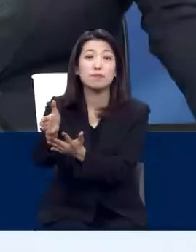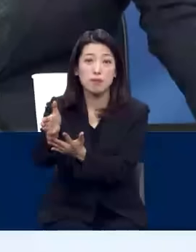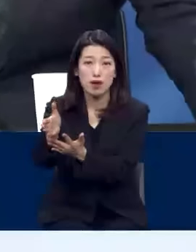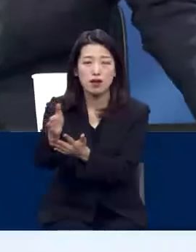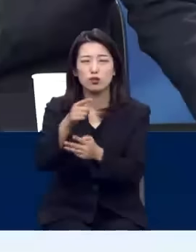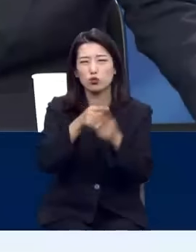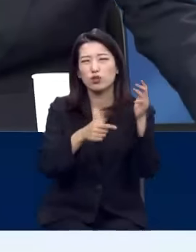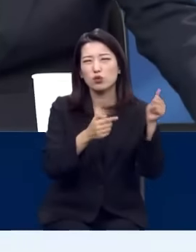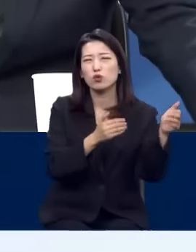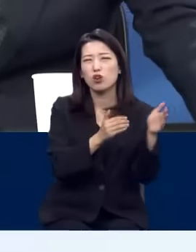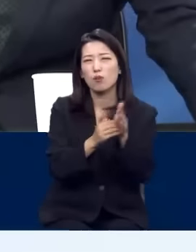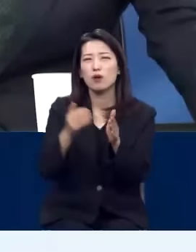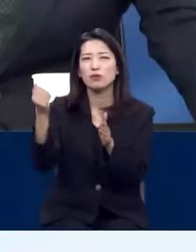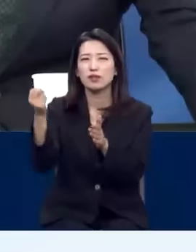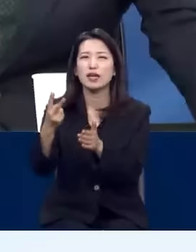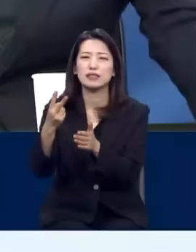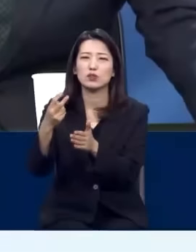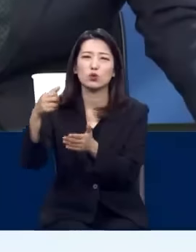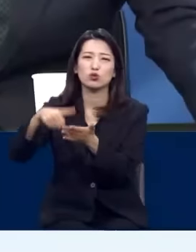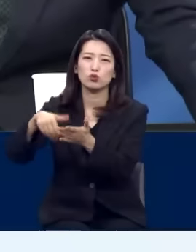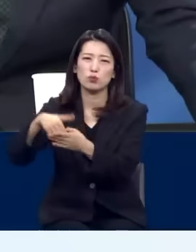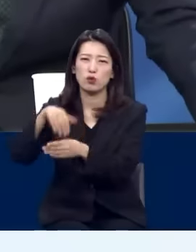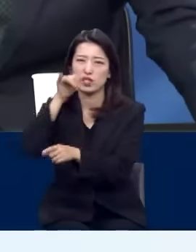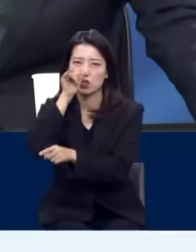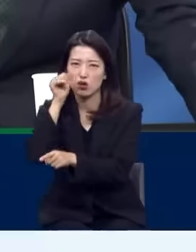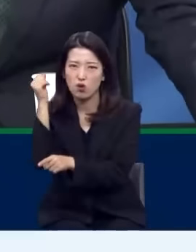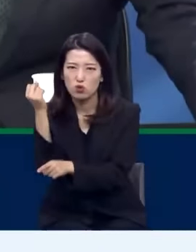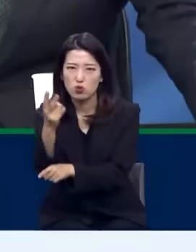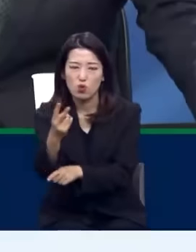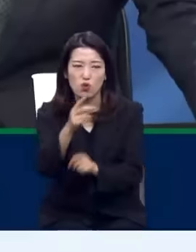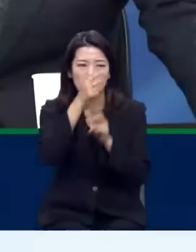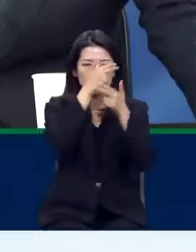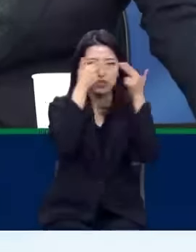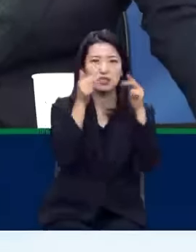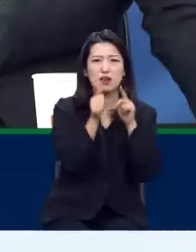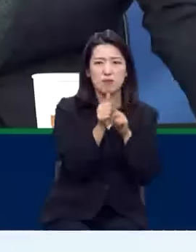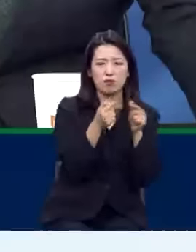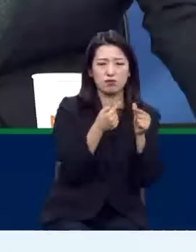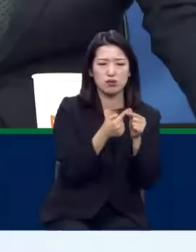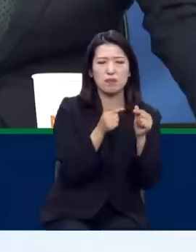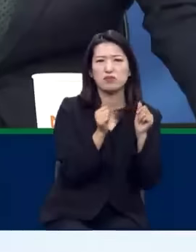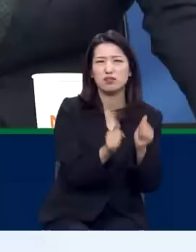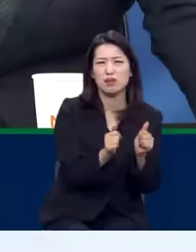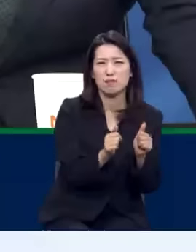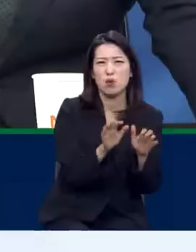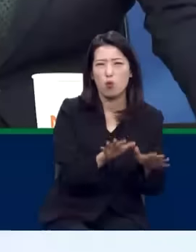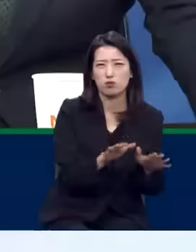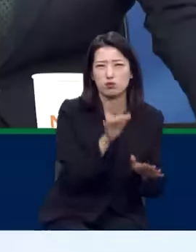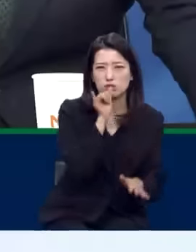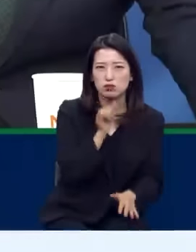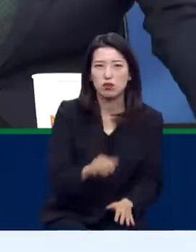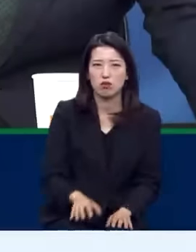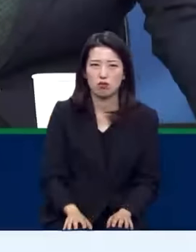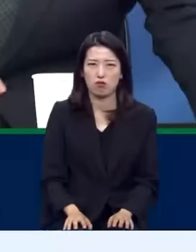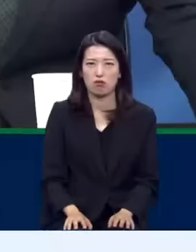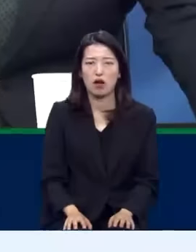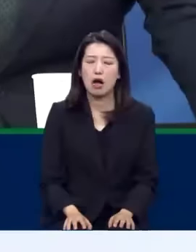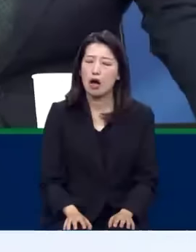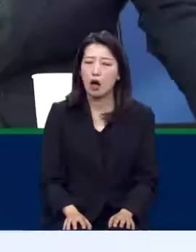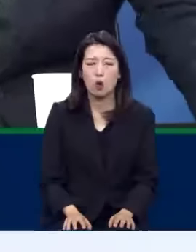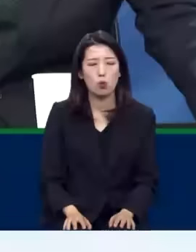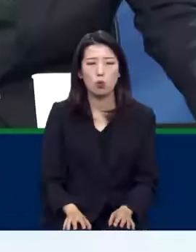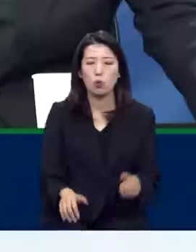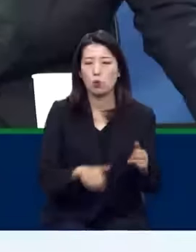이제 오늘 이재명 대표의 일심 선거도 있잖아요 또네 이런 것들이 같이 다 맞물려 있는 것들이고 정말 하나하나 다 다른